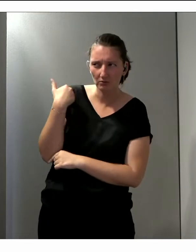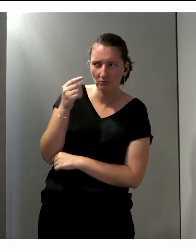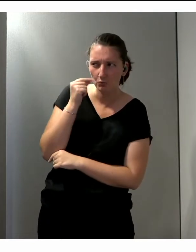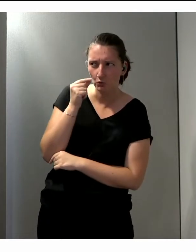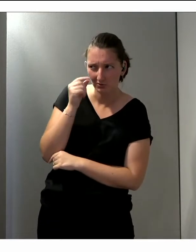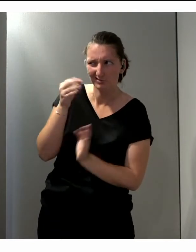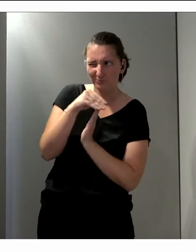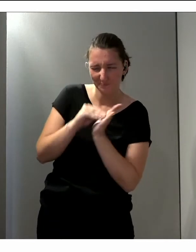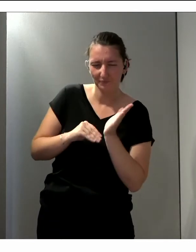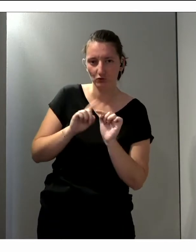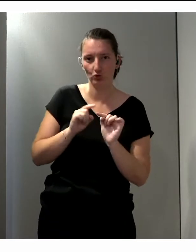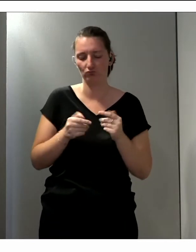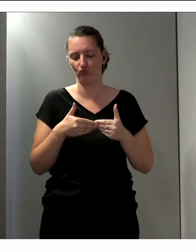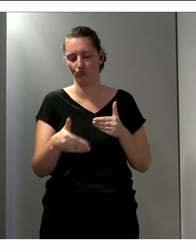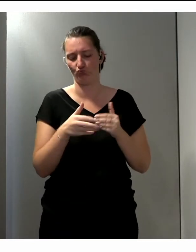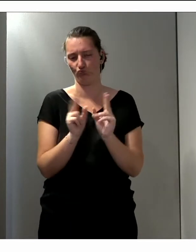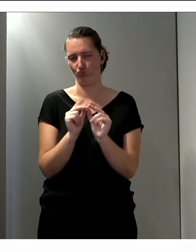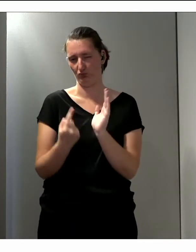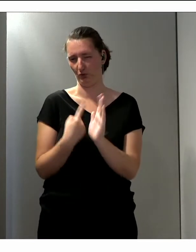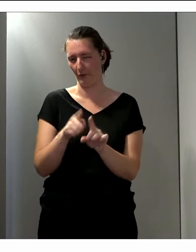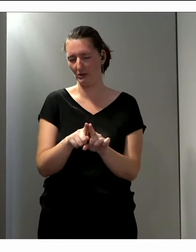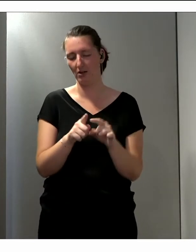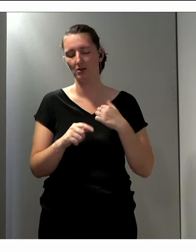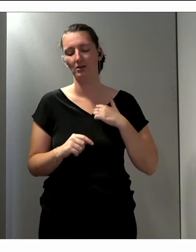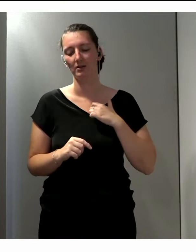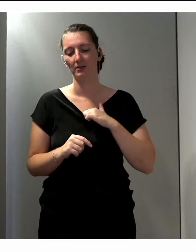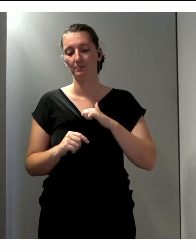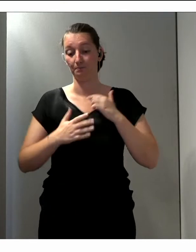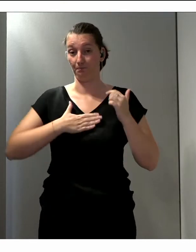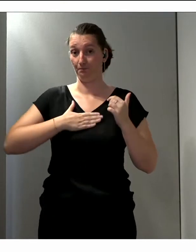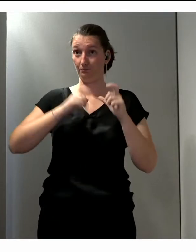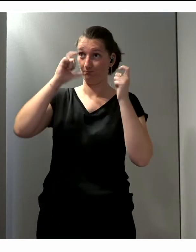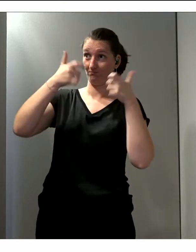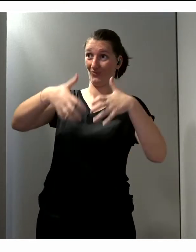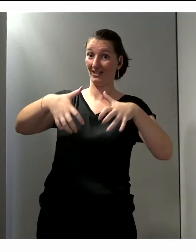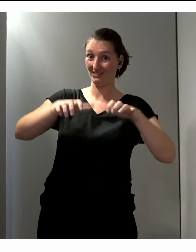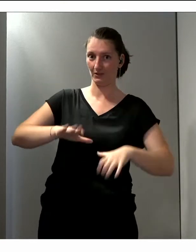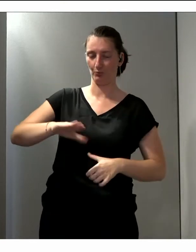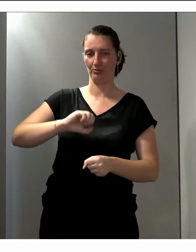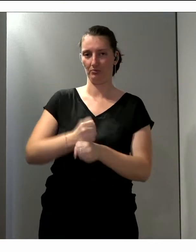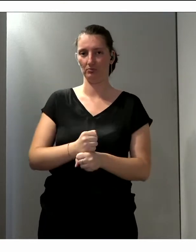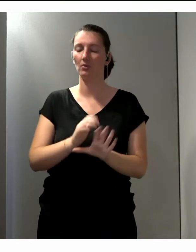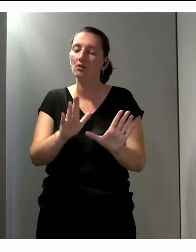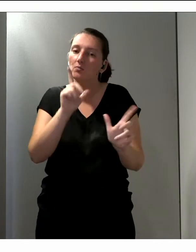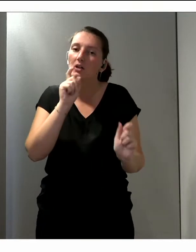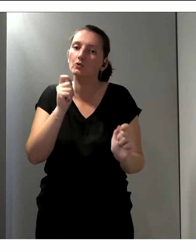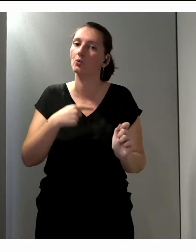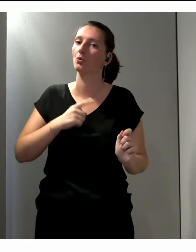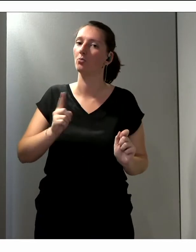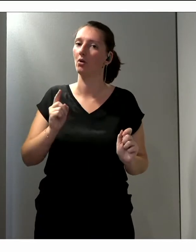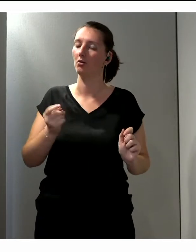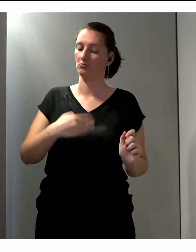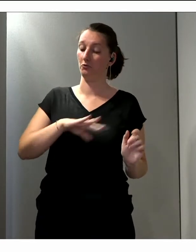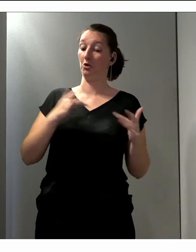et ça va être développé dans mon intervention, nous sommes, côté administration pénitentiaire, pénitentiaire, et sans vouloir aucunement refuser